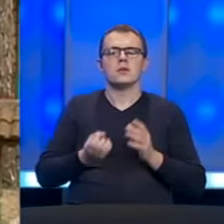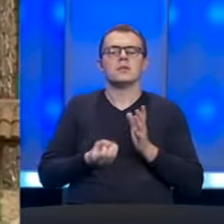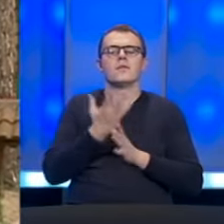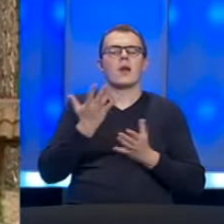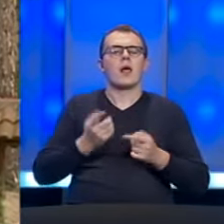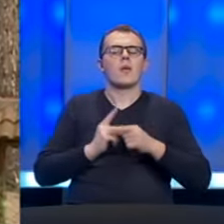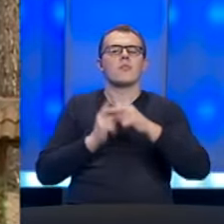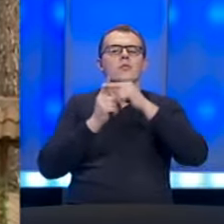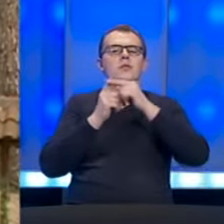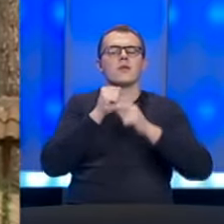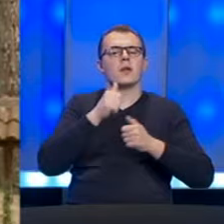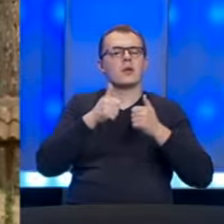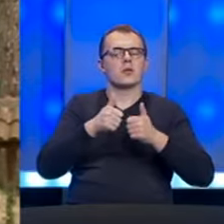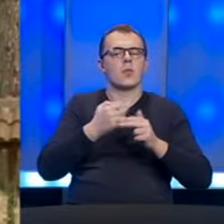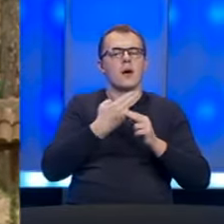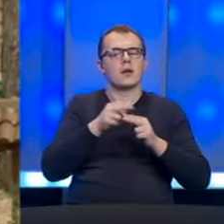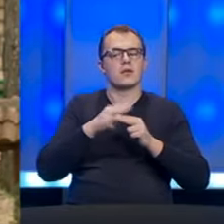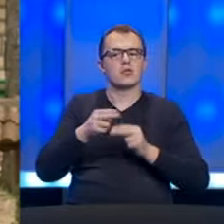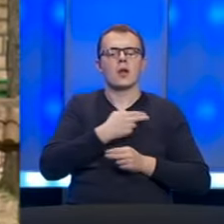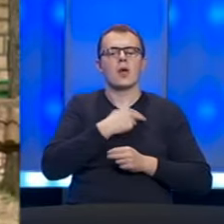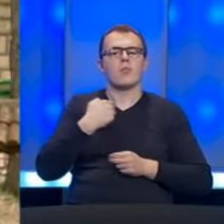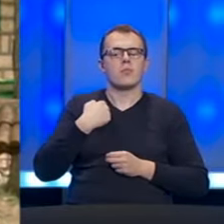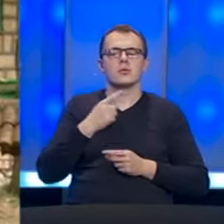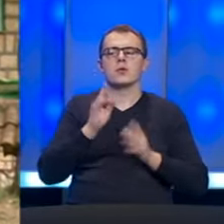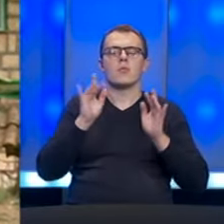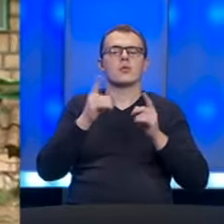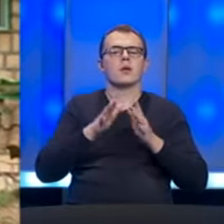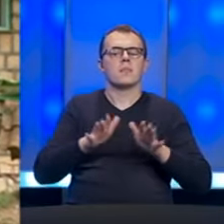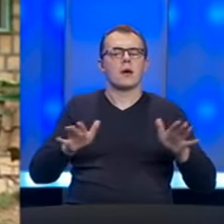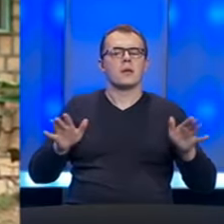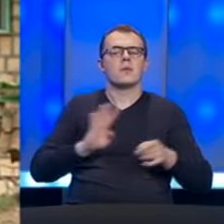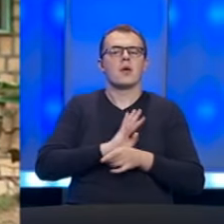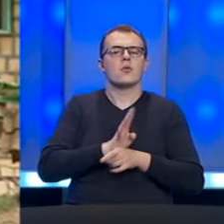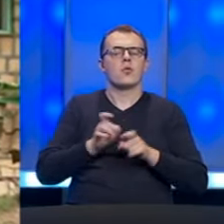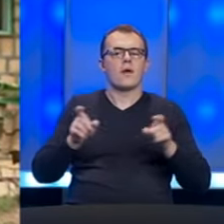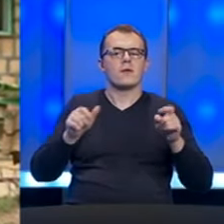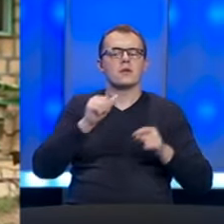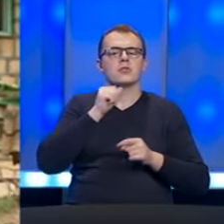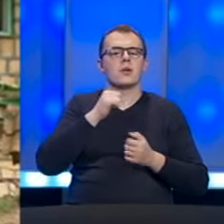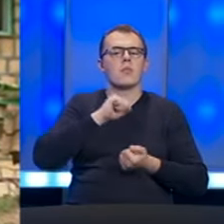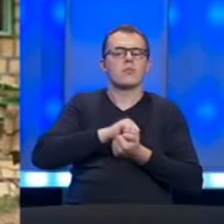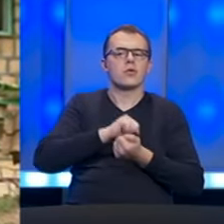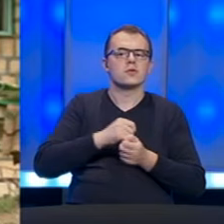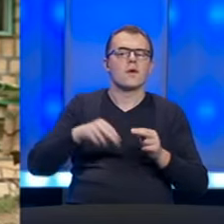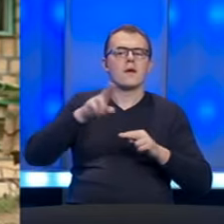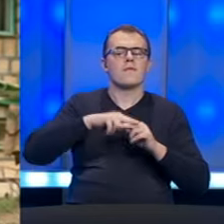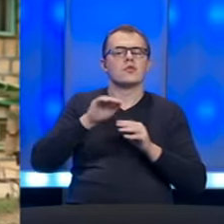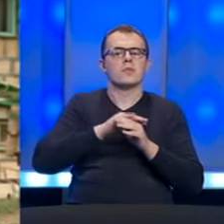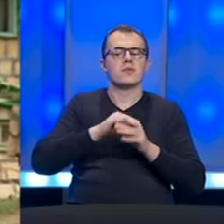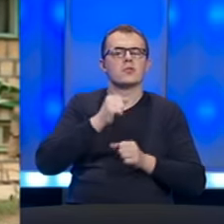pozitivan i dobar rezultat u borbi protiv pandemije koronavirusa i proizvod višemjesečnog